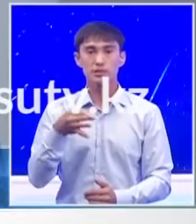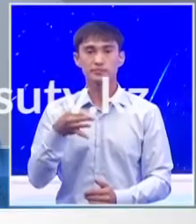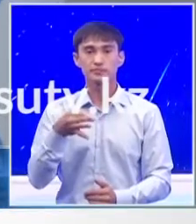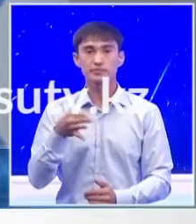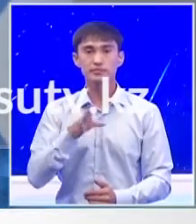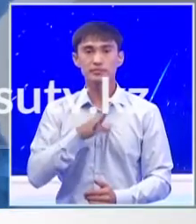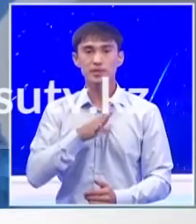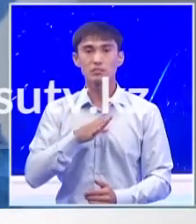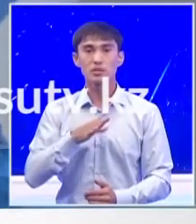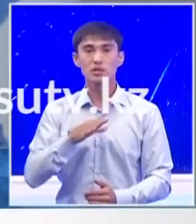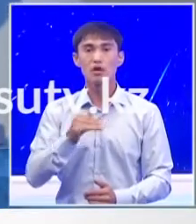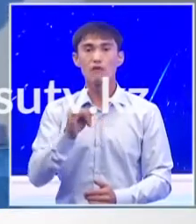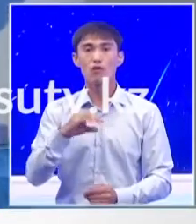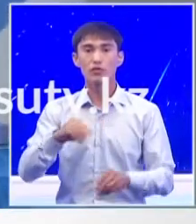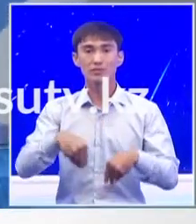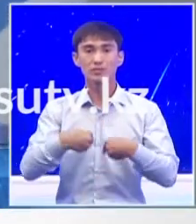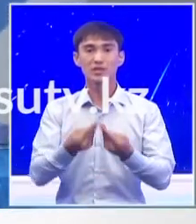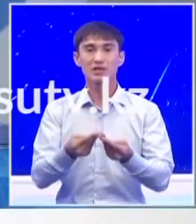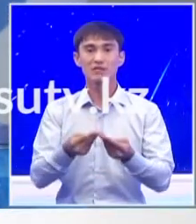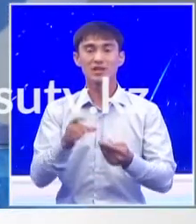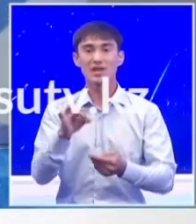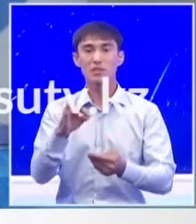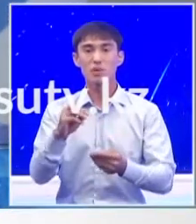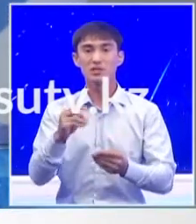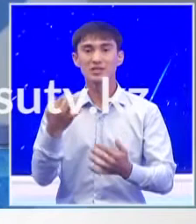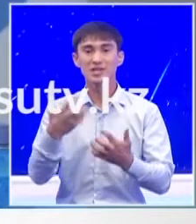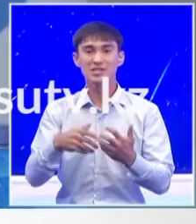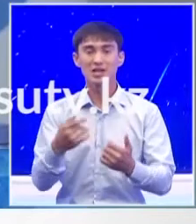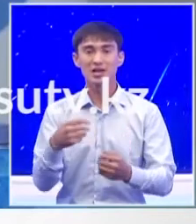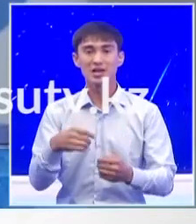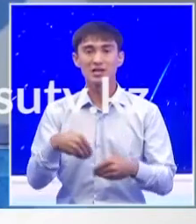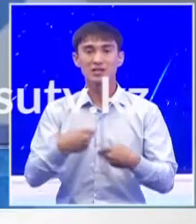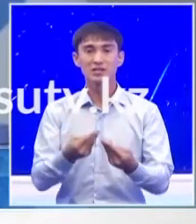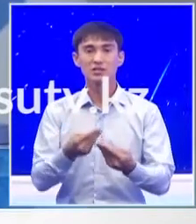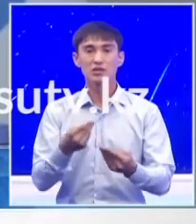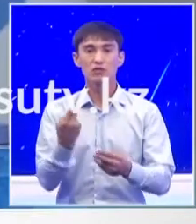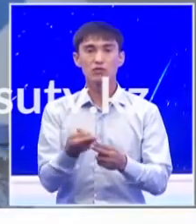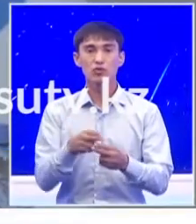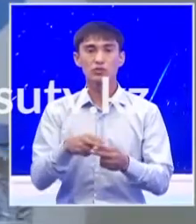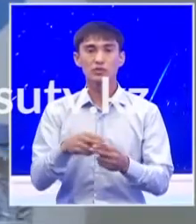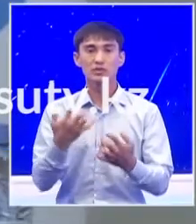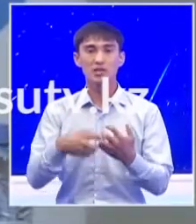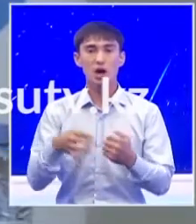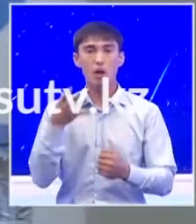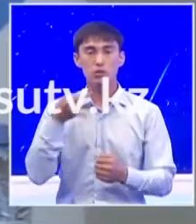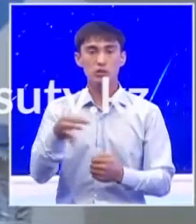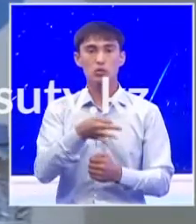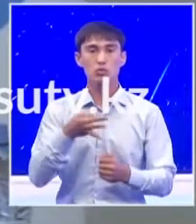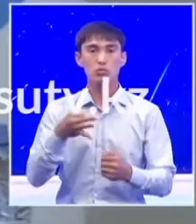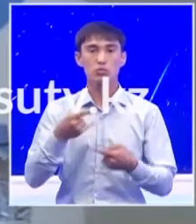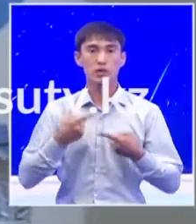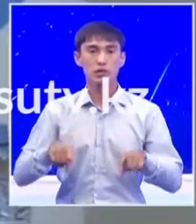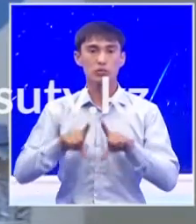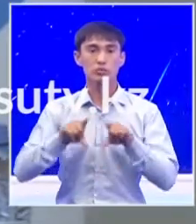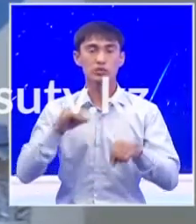благотворительный фонд «Аяла» передавал реанимационное оборудование несколько раз, в том числе и областному перинатальному центру.